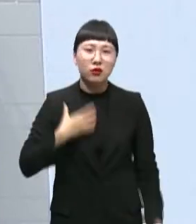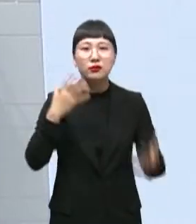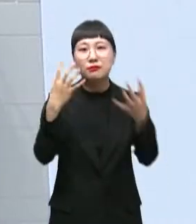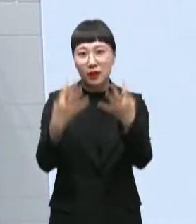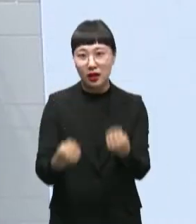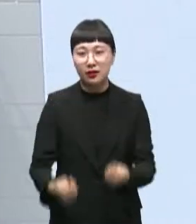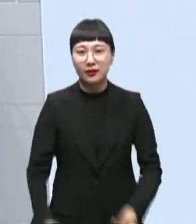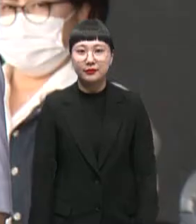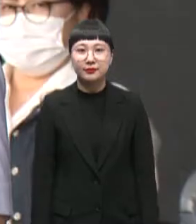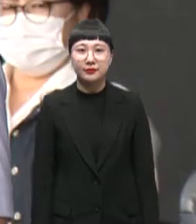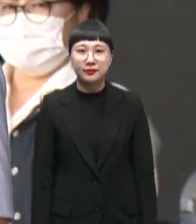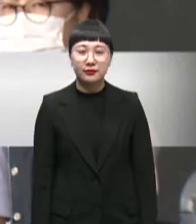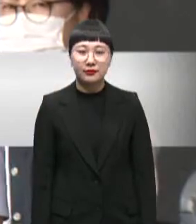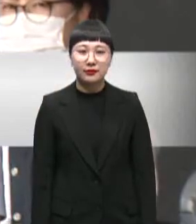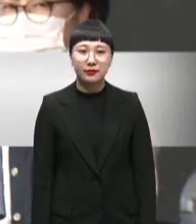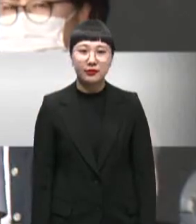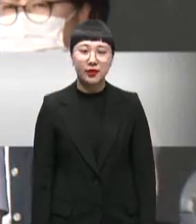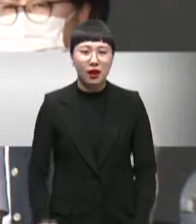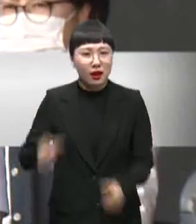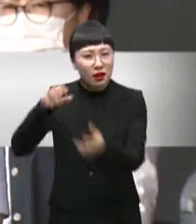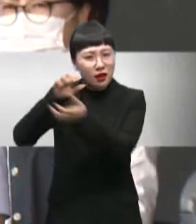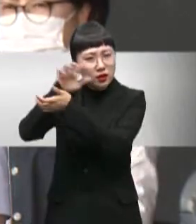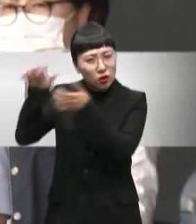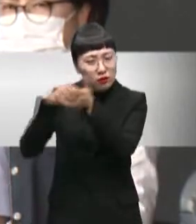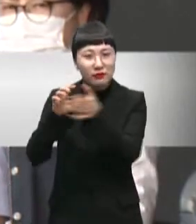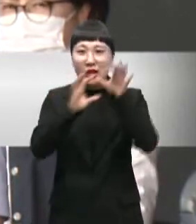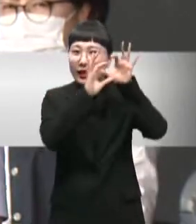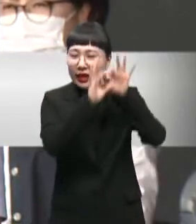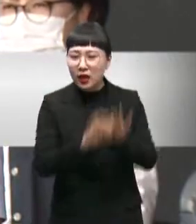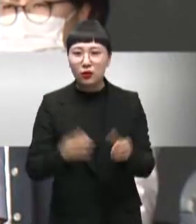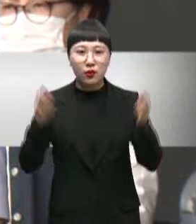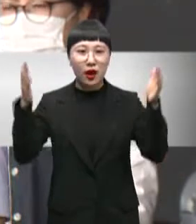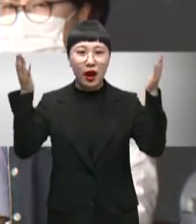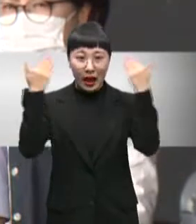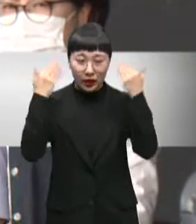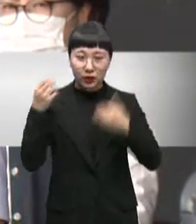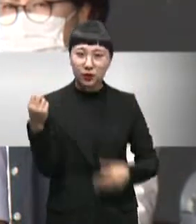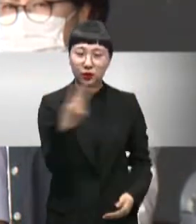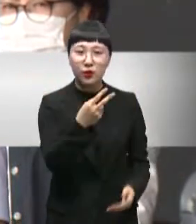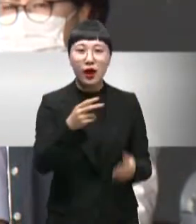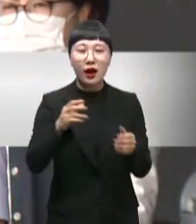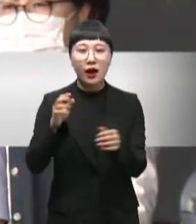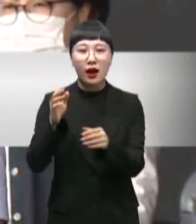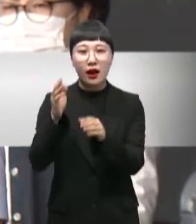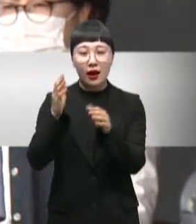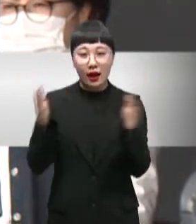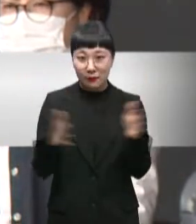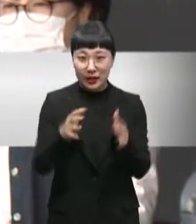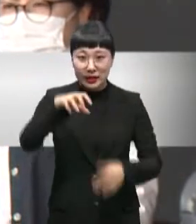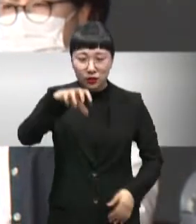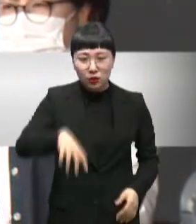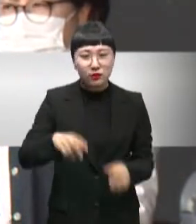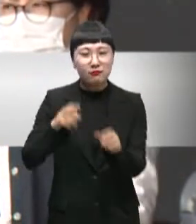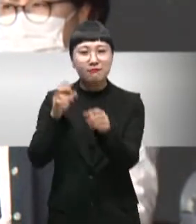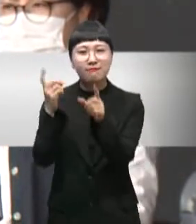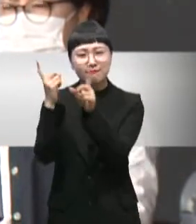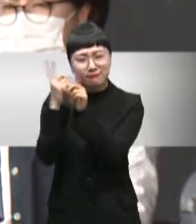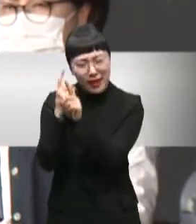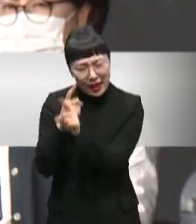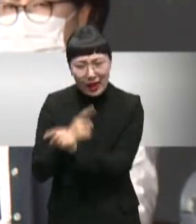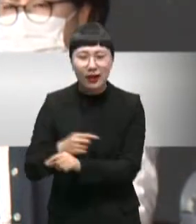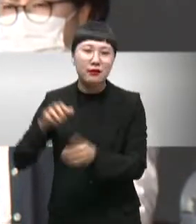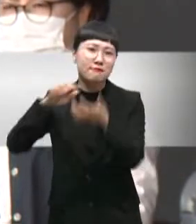제기됐습니다. 이 소리를 학교와 아파트에서는 24시간 365일 계속 들어야 되는 거예요.